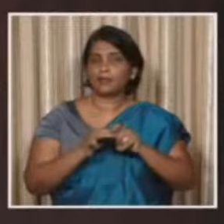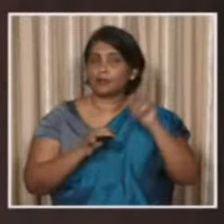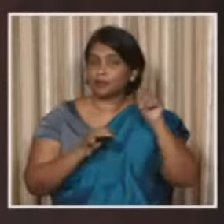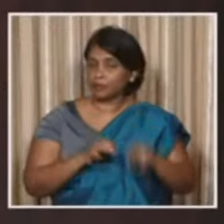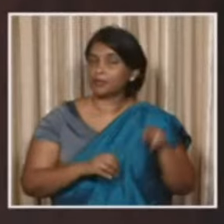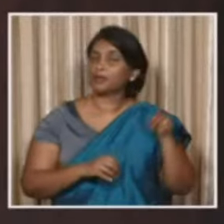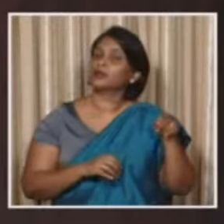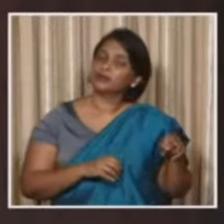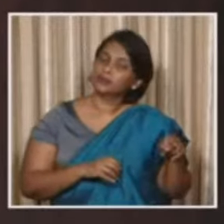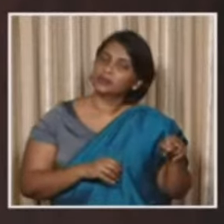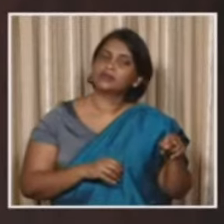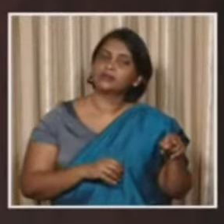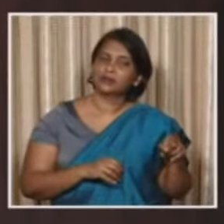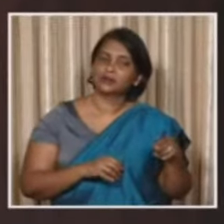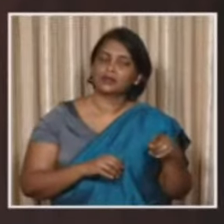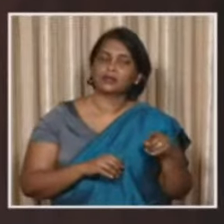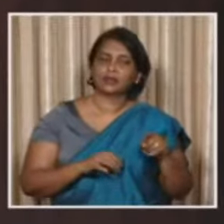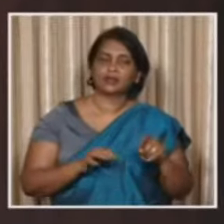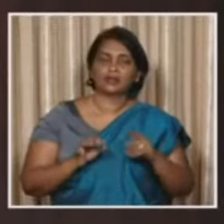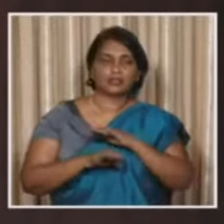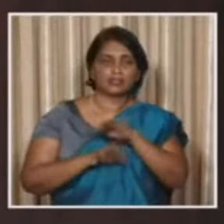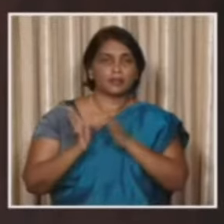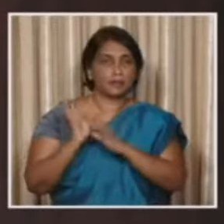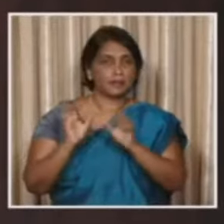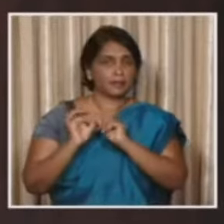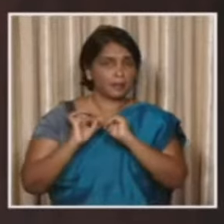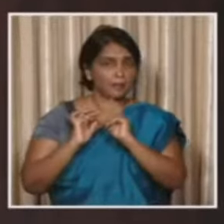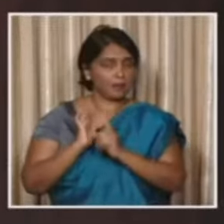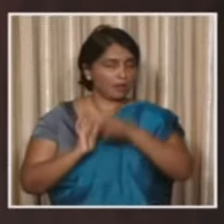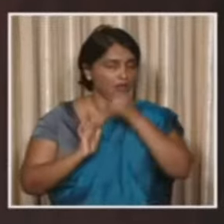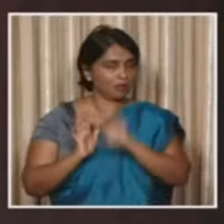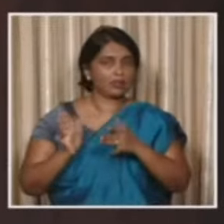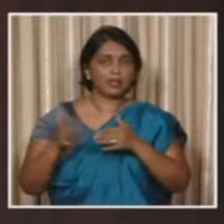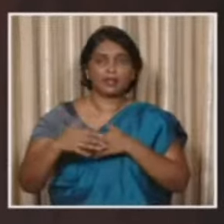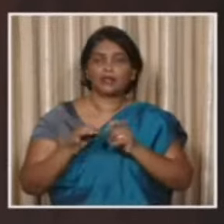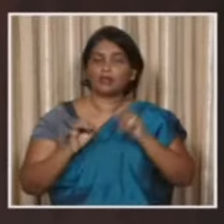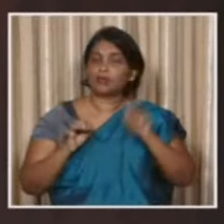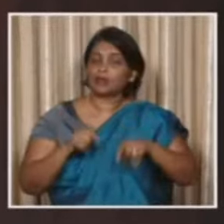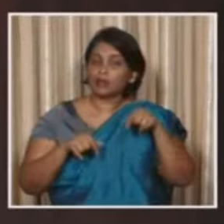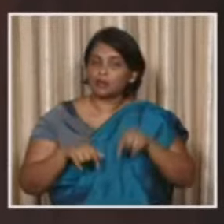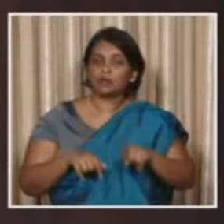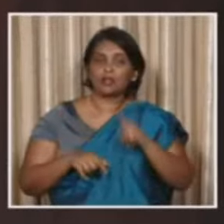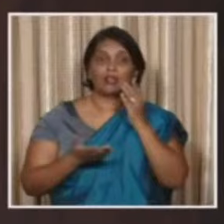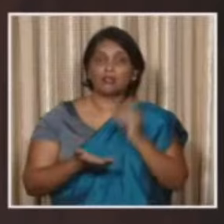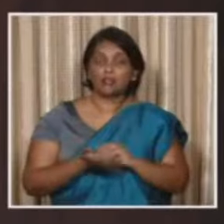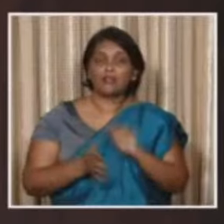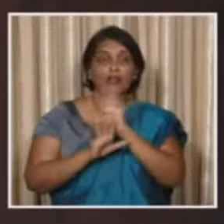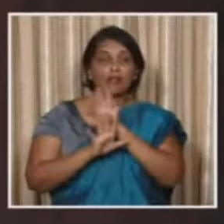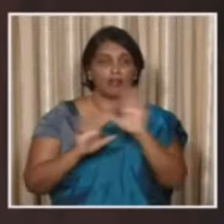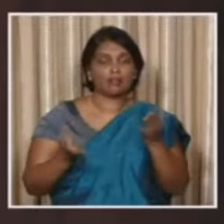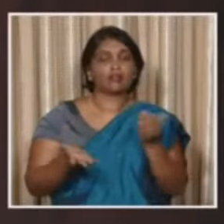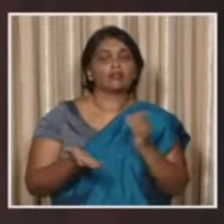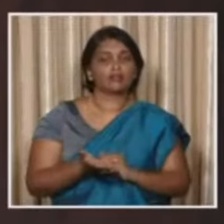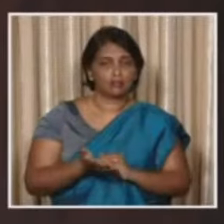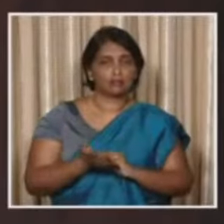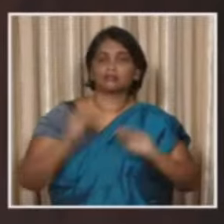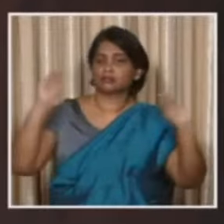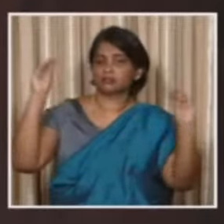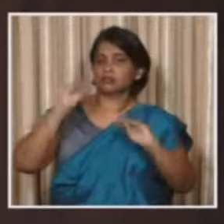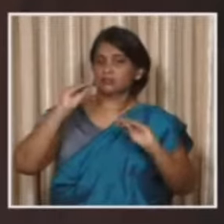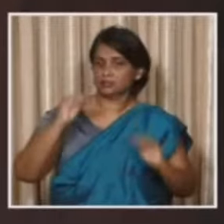මේක ඔන්ලයින් පරත සම්මත කරලා ඉවර වෙලා කැබිනට් මණ්ඩලේ ඊට පස්සේ දැන් කියනවා තව 19ක් දිනවල ඒගොල්ලන්ට තව